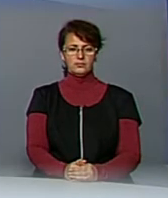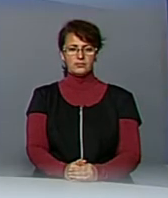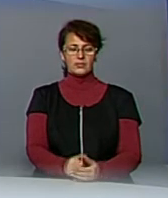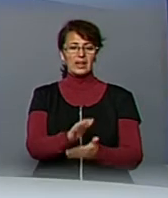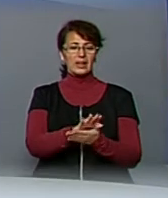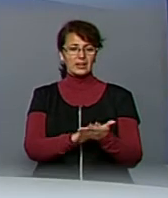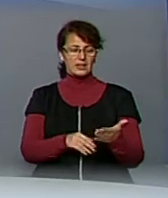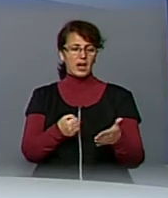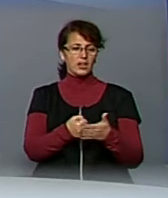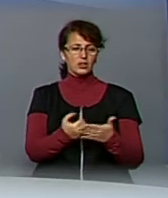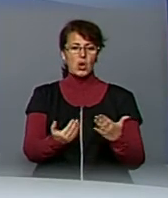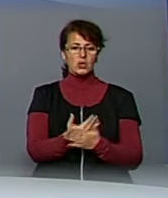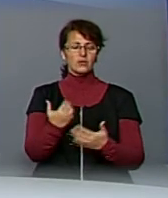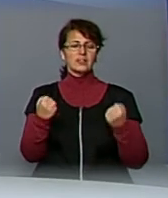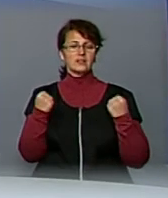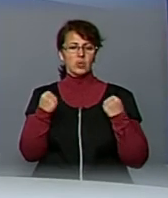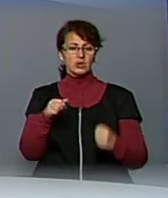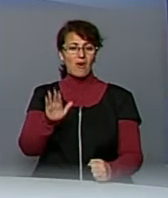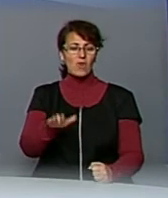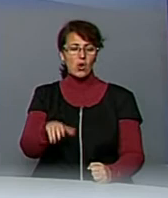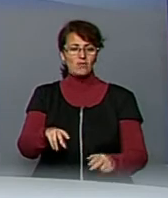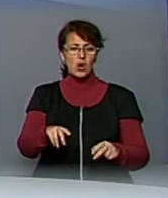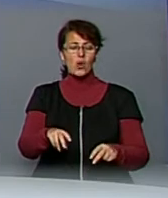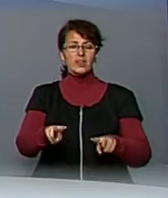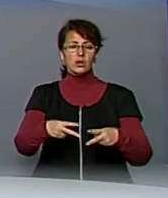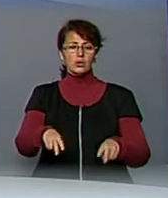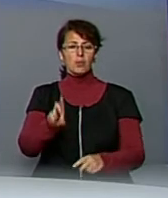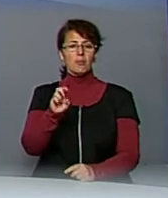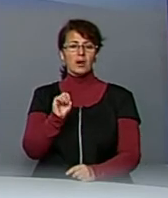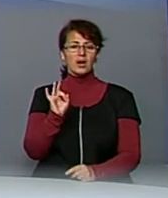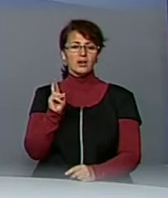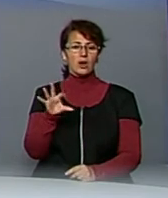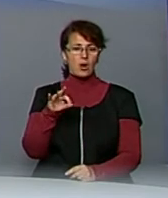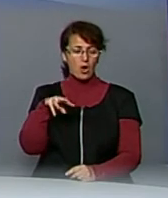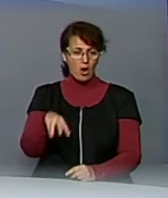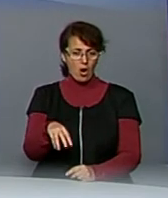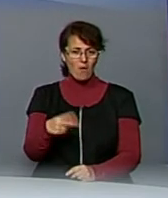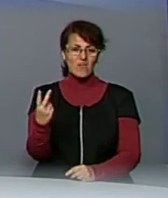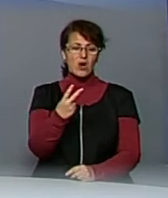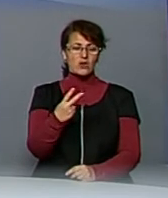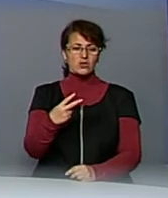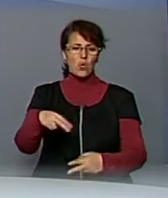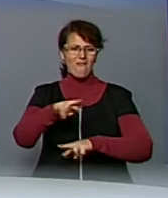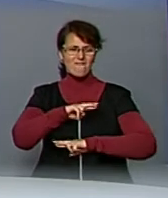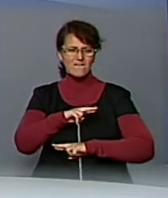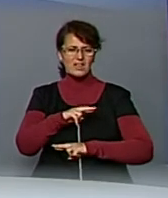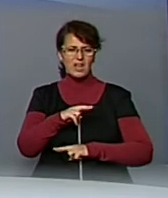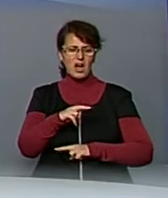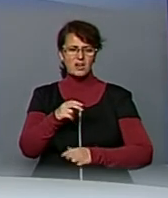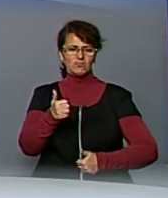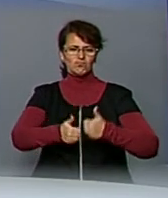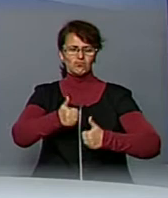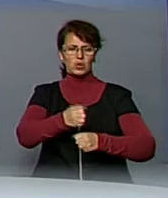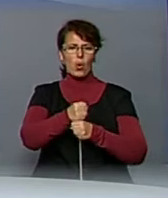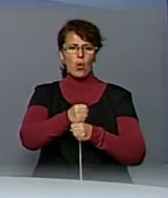І далі йдемо до новин спорту. Волейбольний клуб «Барком» Кажани в 1/32 фіналу Кубку Європейської конфедерації волейболу